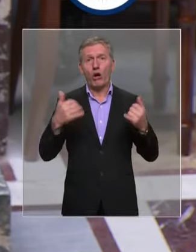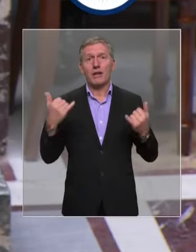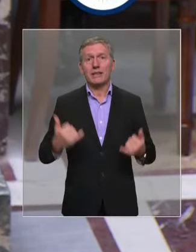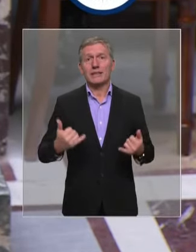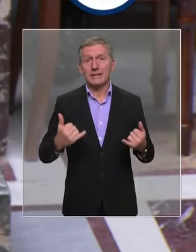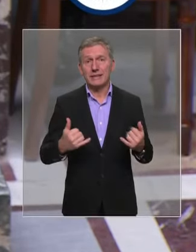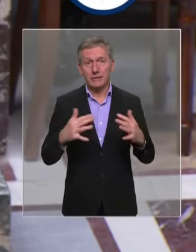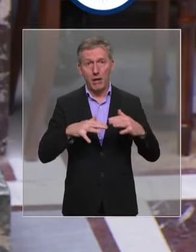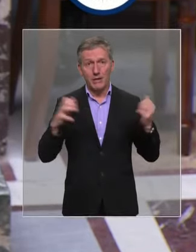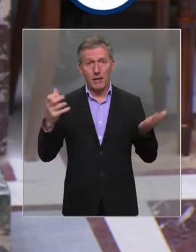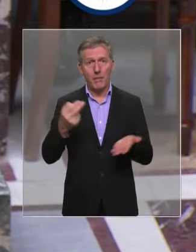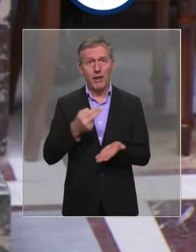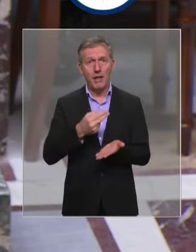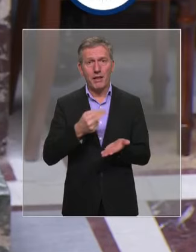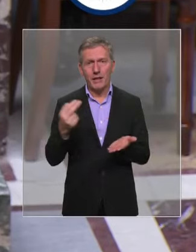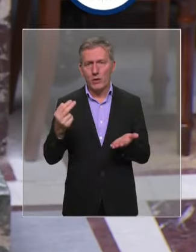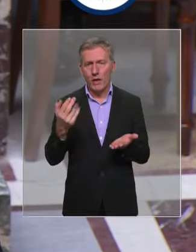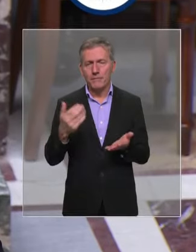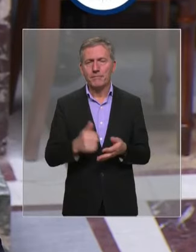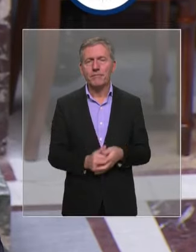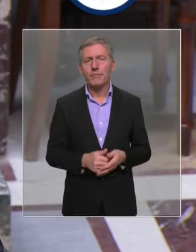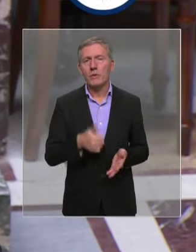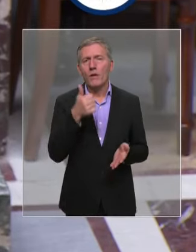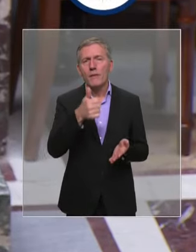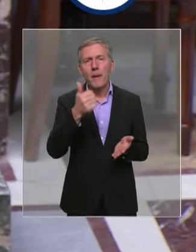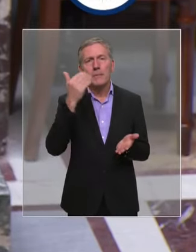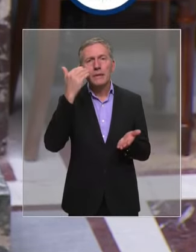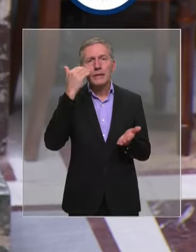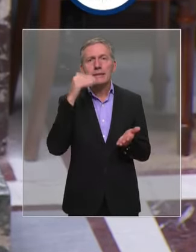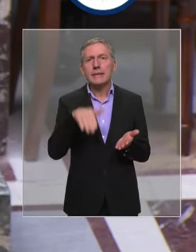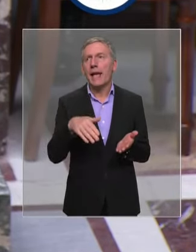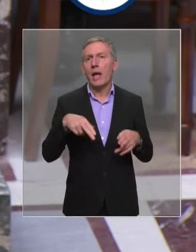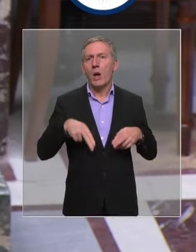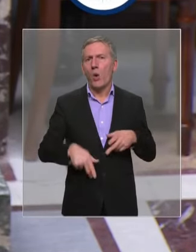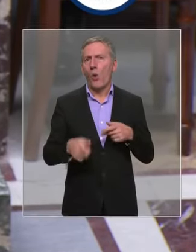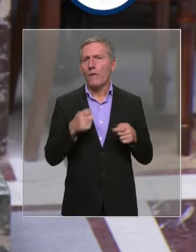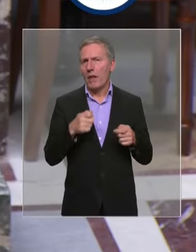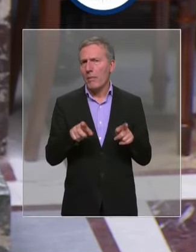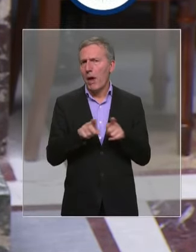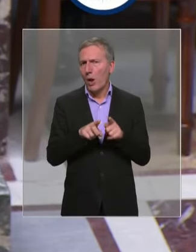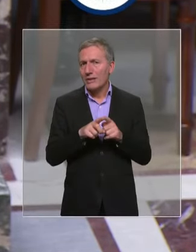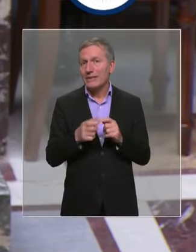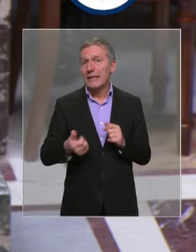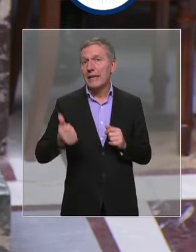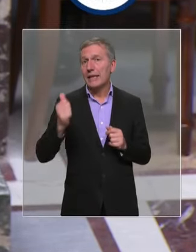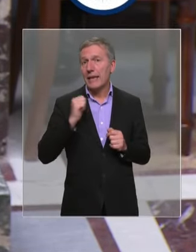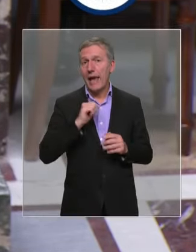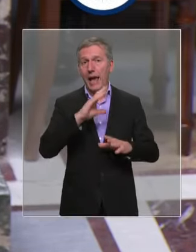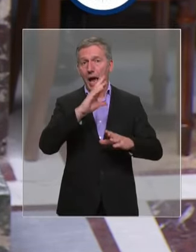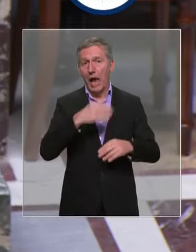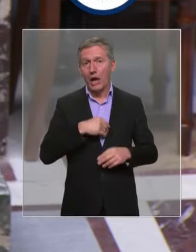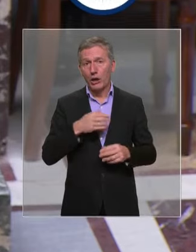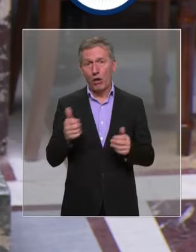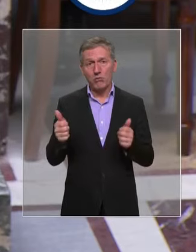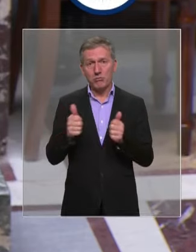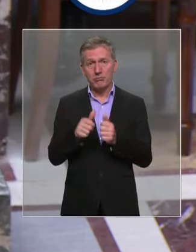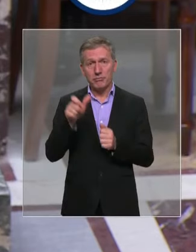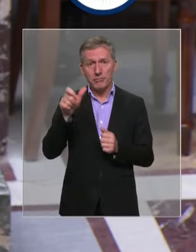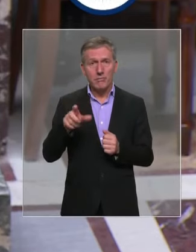à l'Assemblée nationale. Vous le savez, le gouvernement n'est pas en reste. J'accueillais hier mon homologue Anna